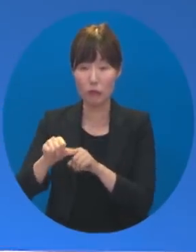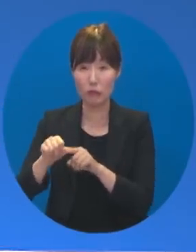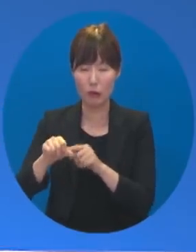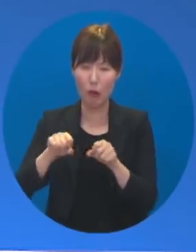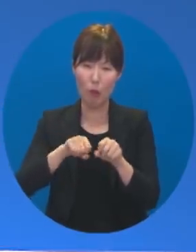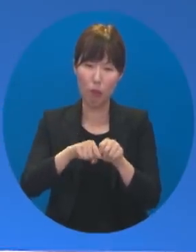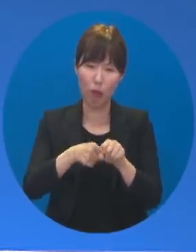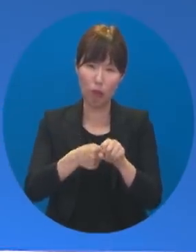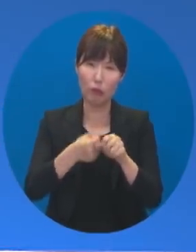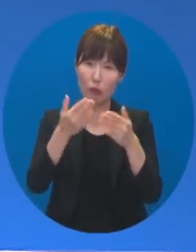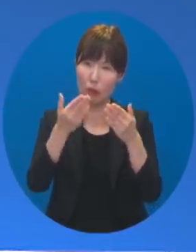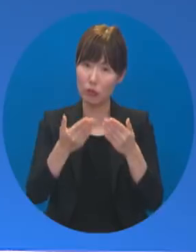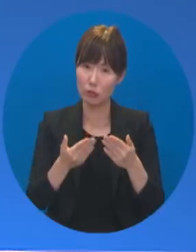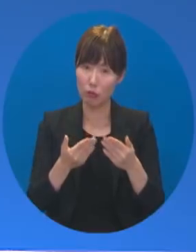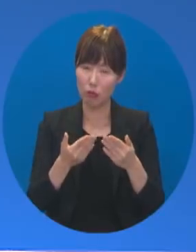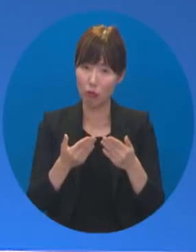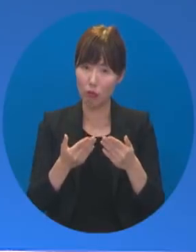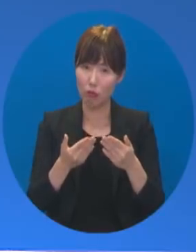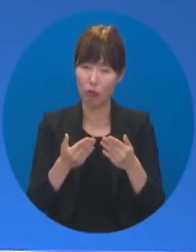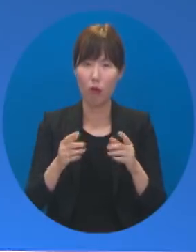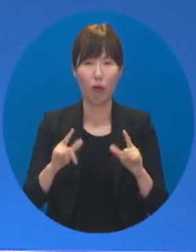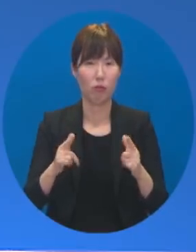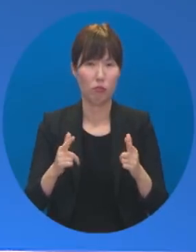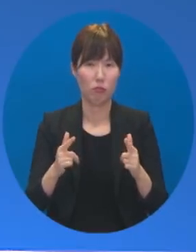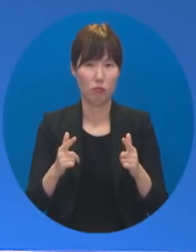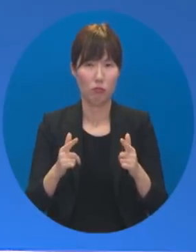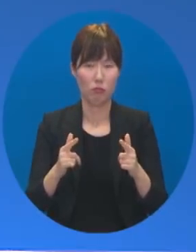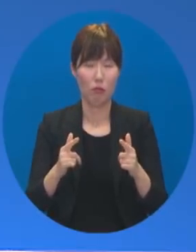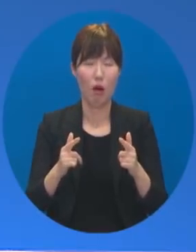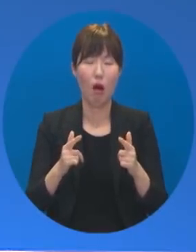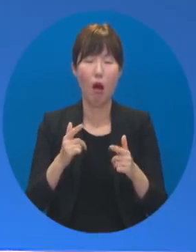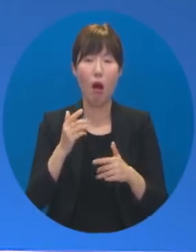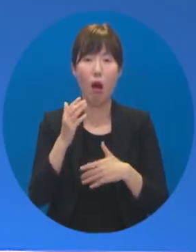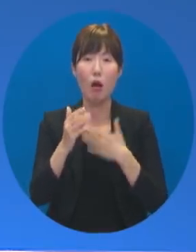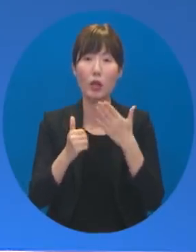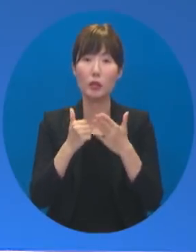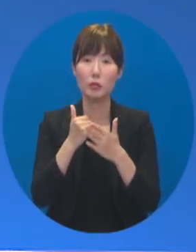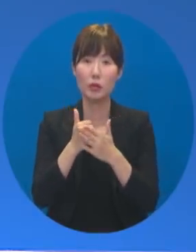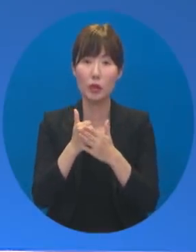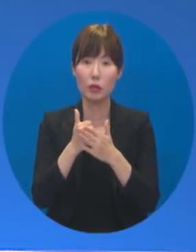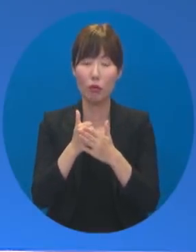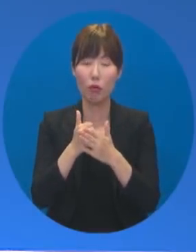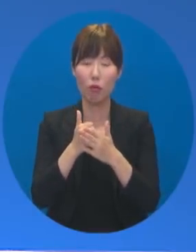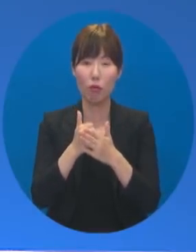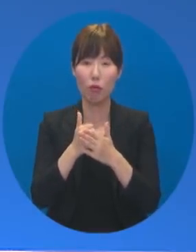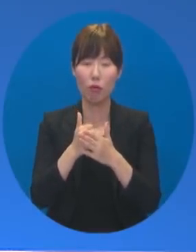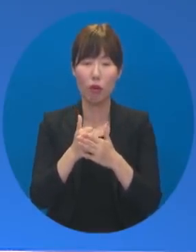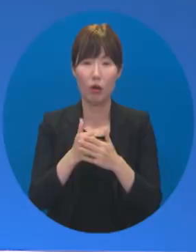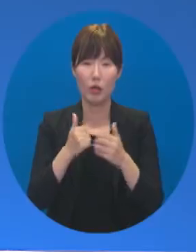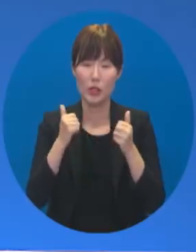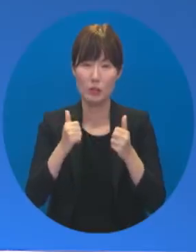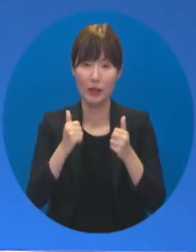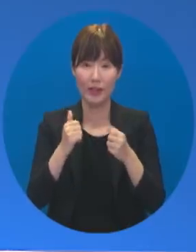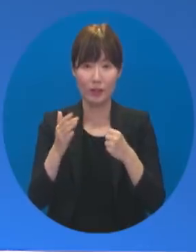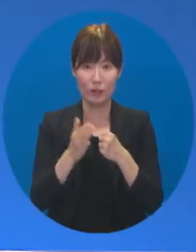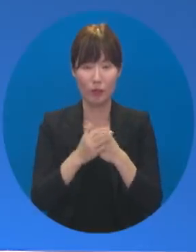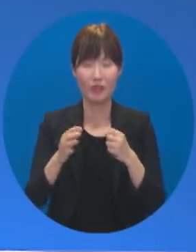하나님께서 어떤 뭔가 심판을 해서 그런 게 아니라 원기가 너무